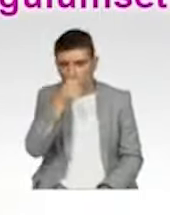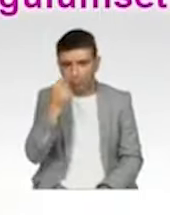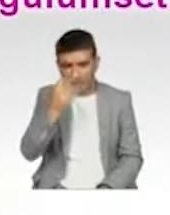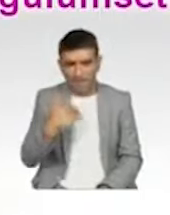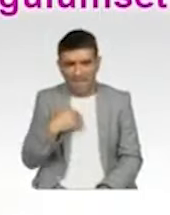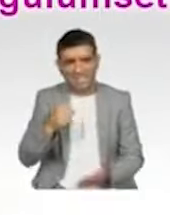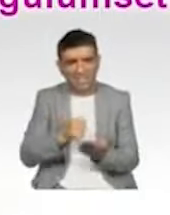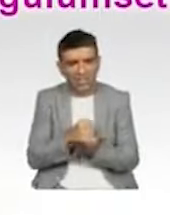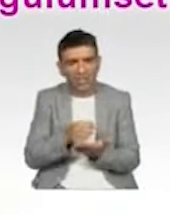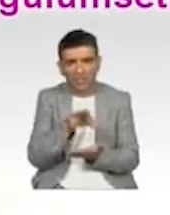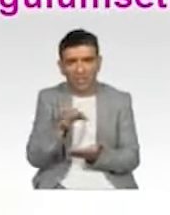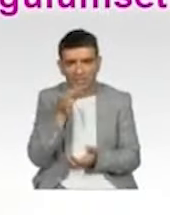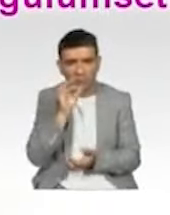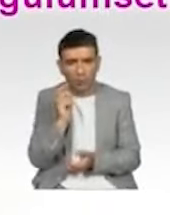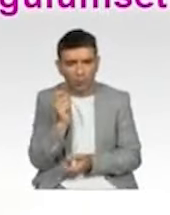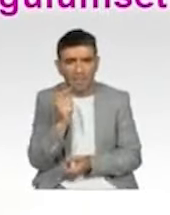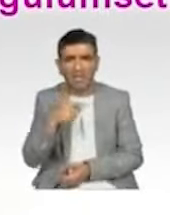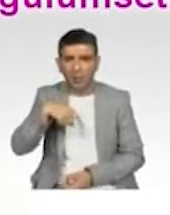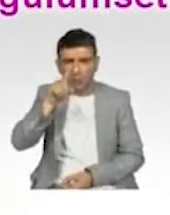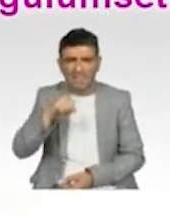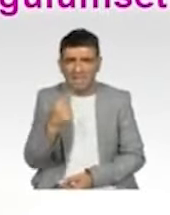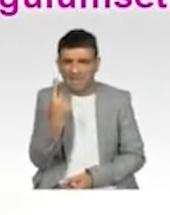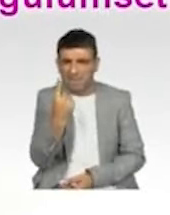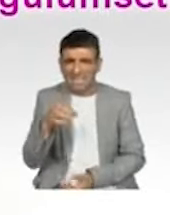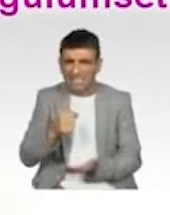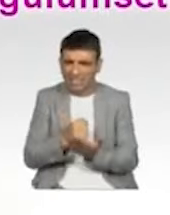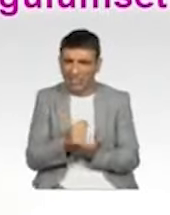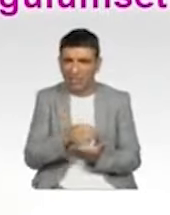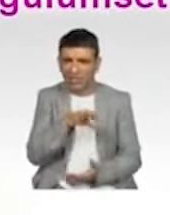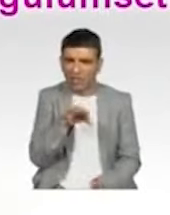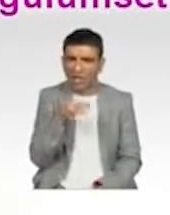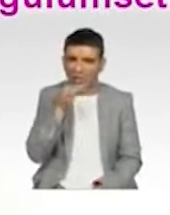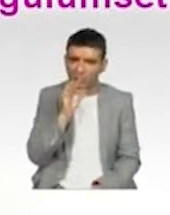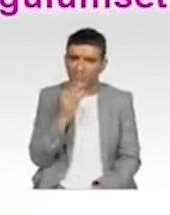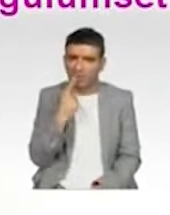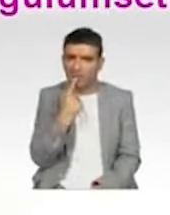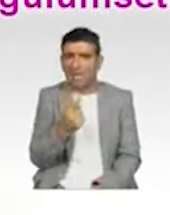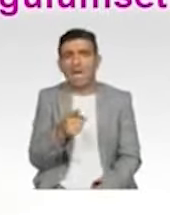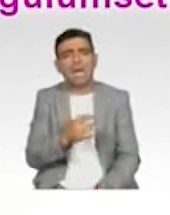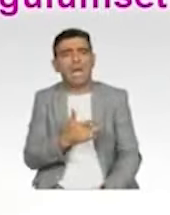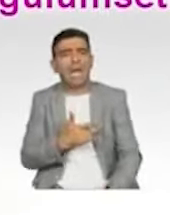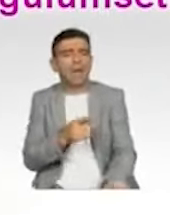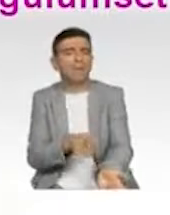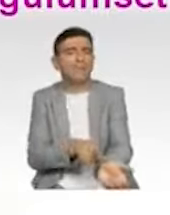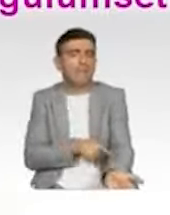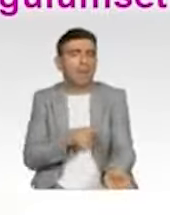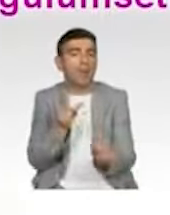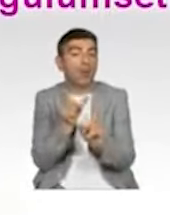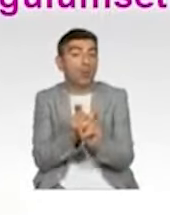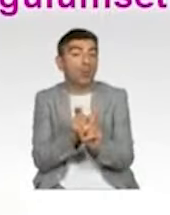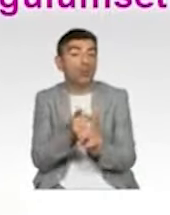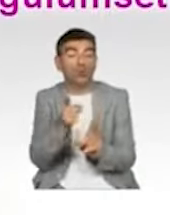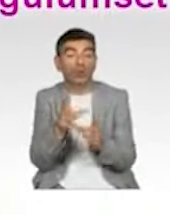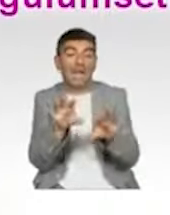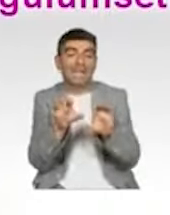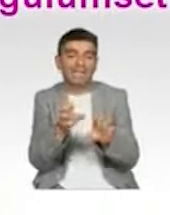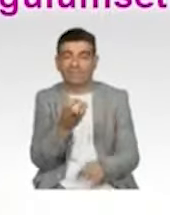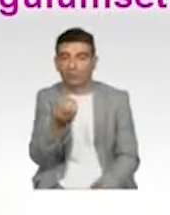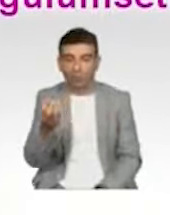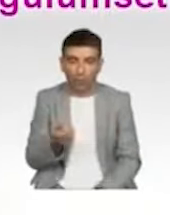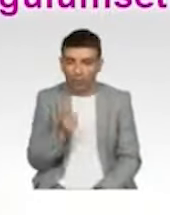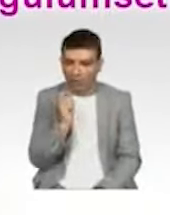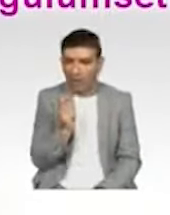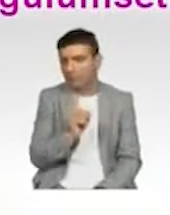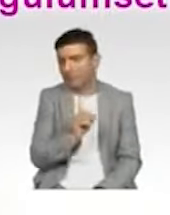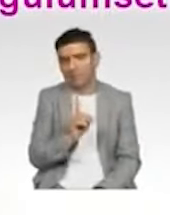çay içmek zorunda mıyım? En azından günde bir bardak yeşil çay içmenizi öneririm. Çünkü kalp damar sağlığının koruyucu etkisi daha fazla. Ama şart mı?